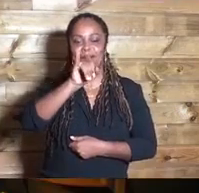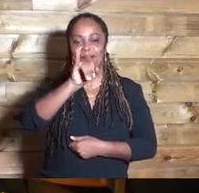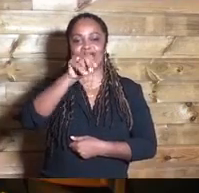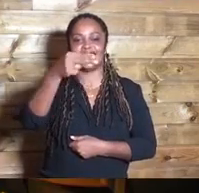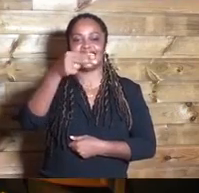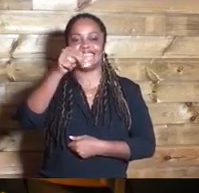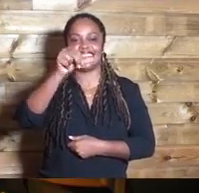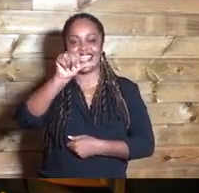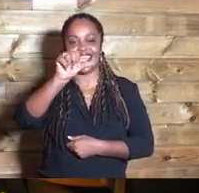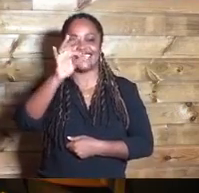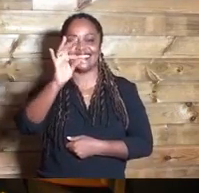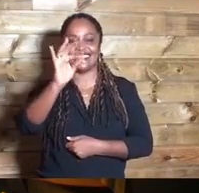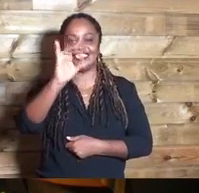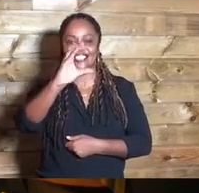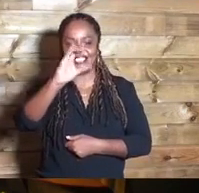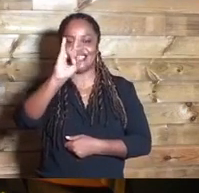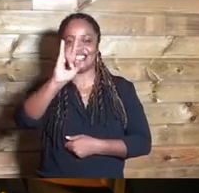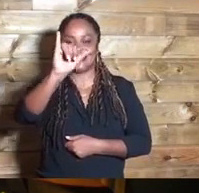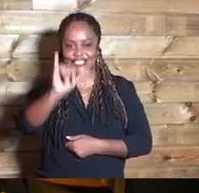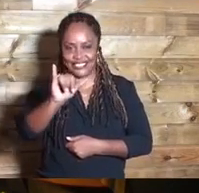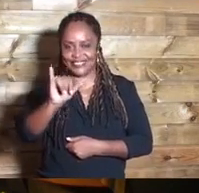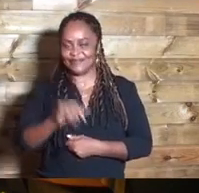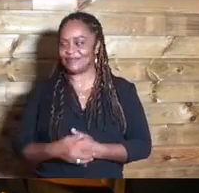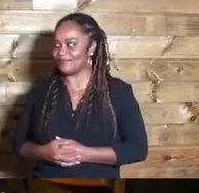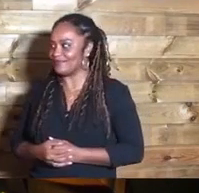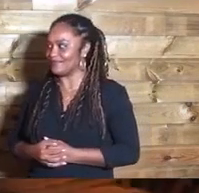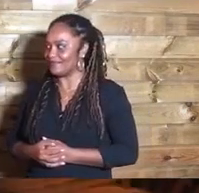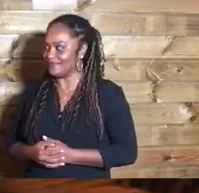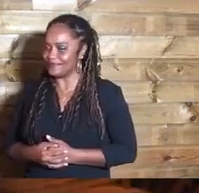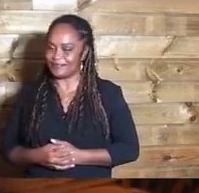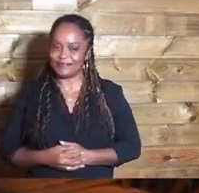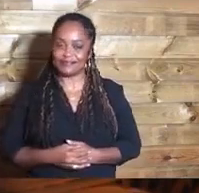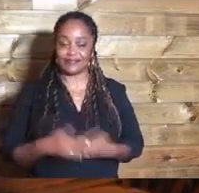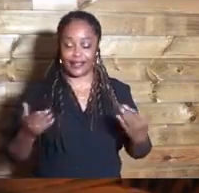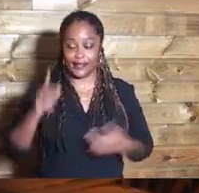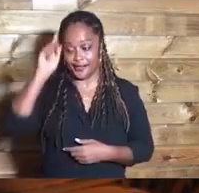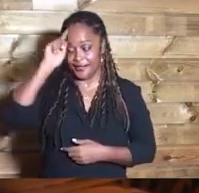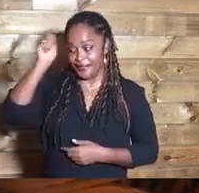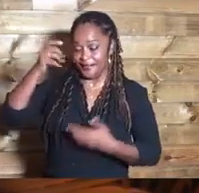Quel honneur, on a ça bon dit, hein? Un peu porté charge, un gros pâte à bouquette.